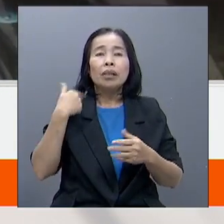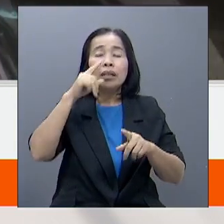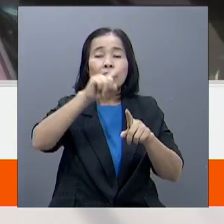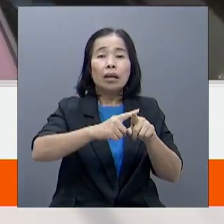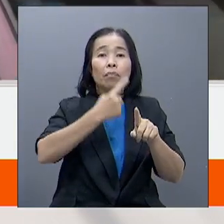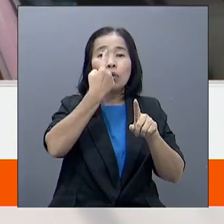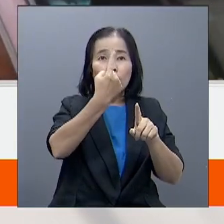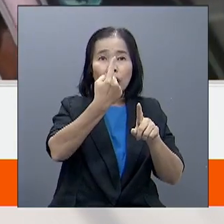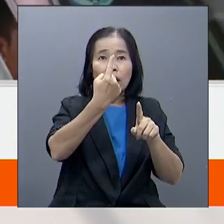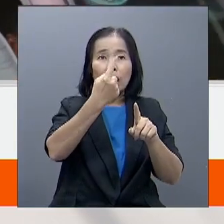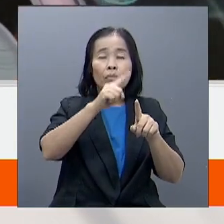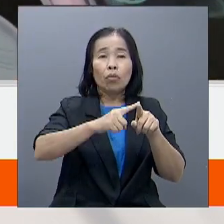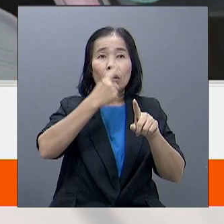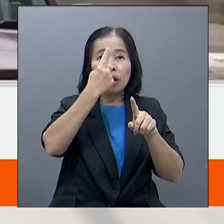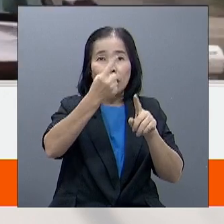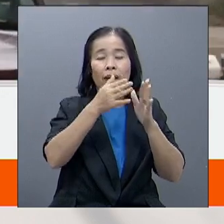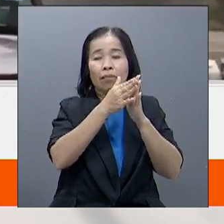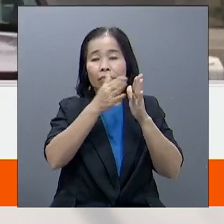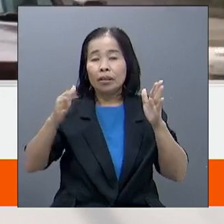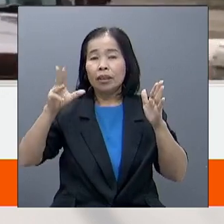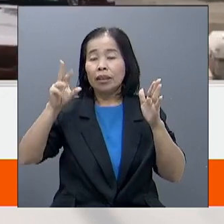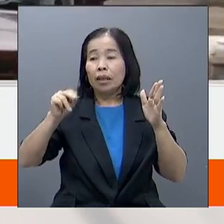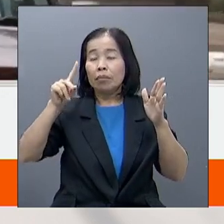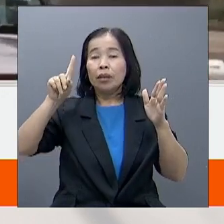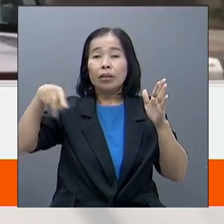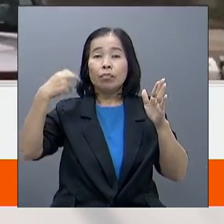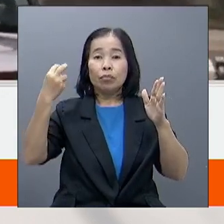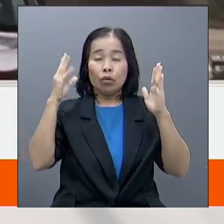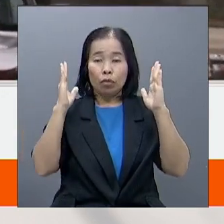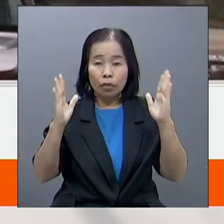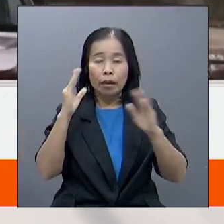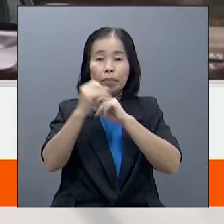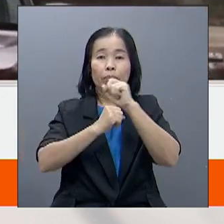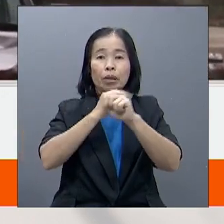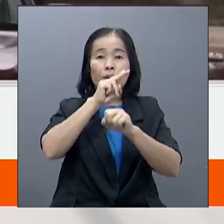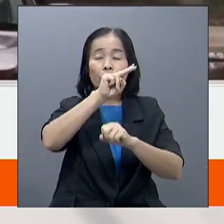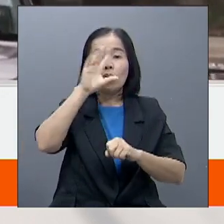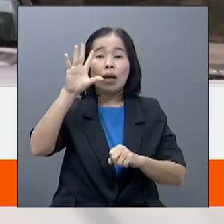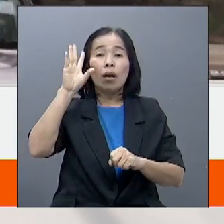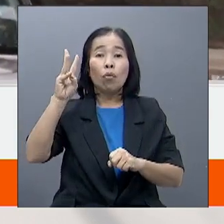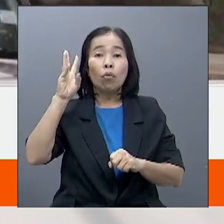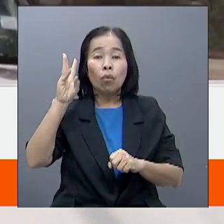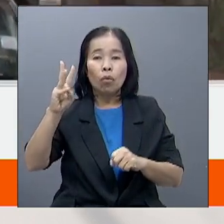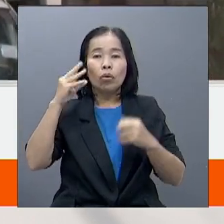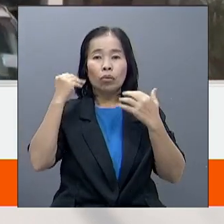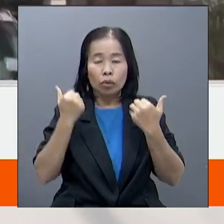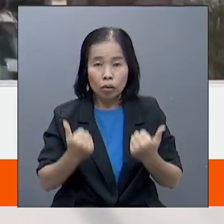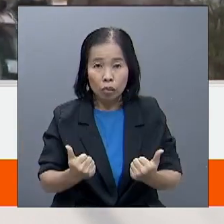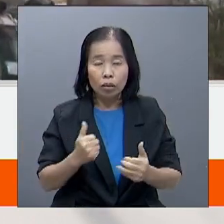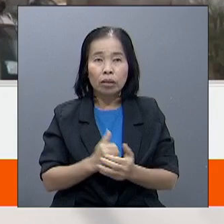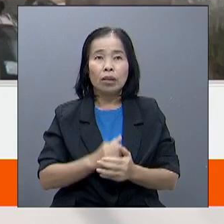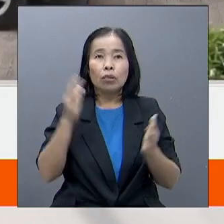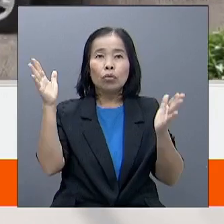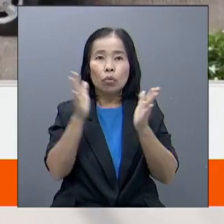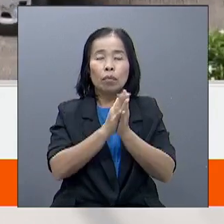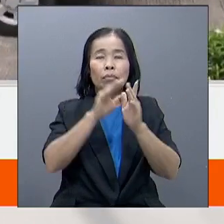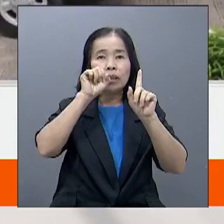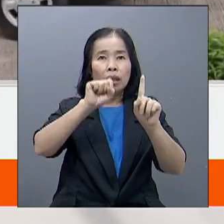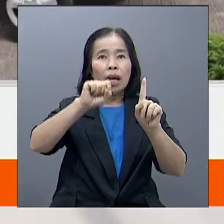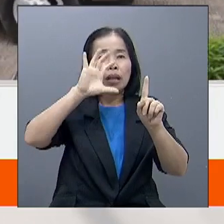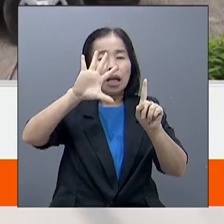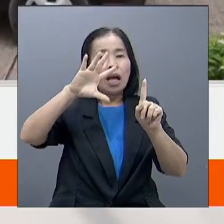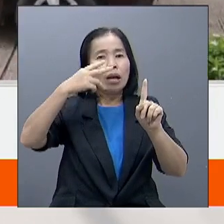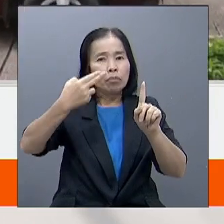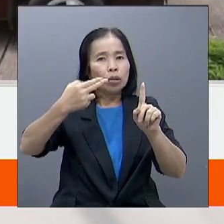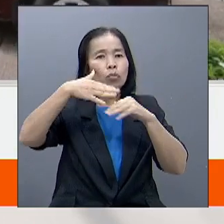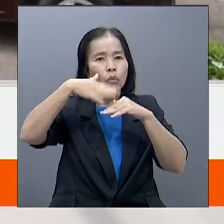ง31ธันวาคม2566นะครับเราพบผู้ป่วย 153,000 กว่ารายนะครับถ้าคิดเป็นอั